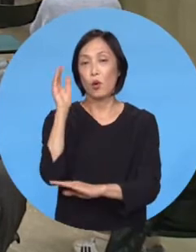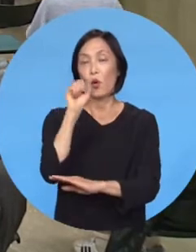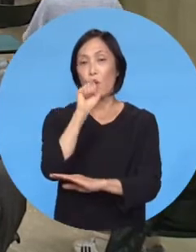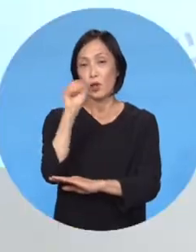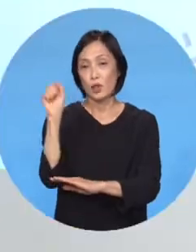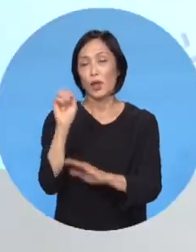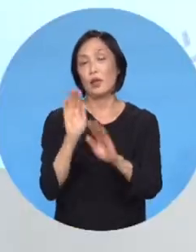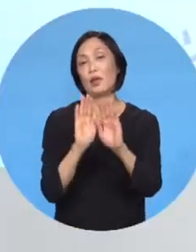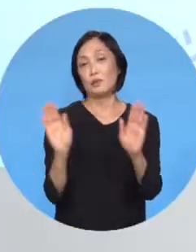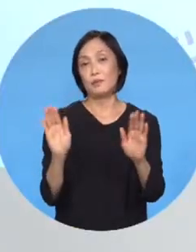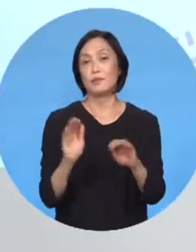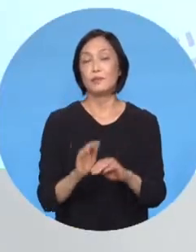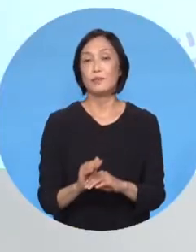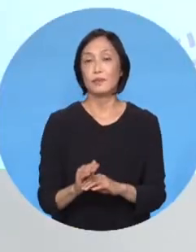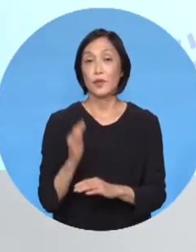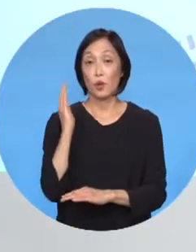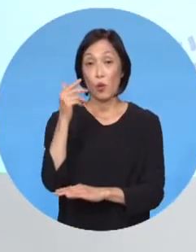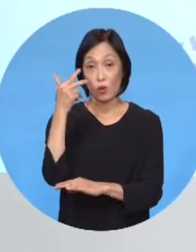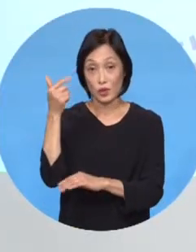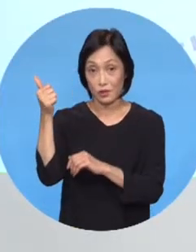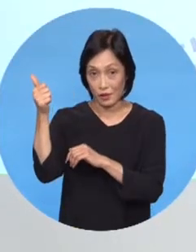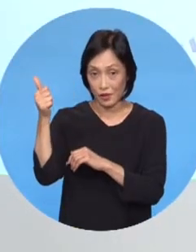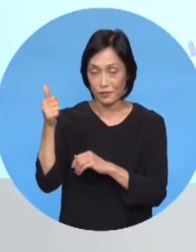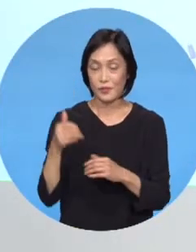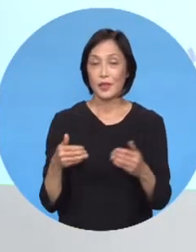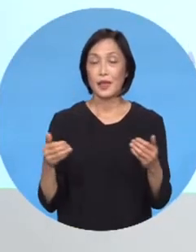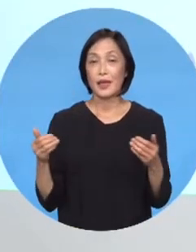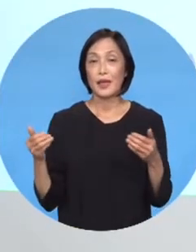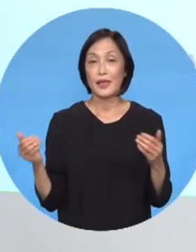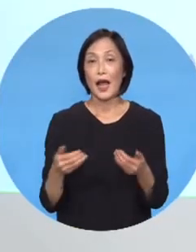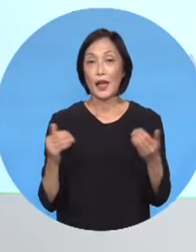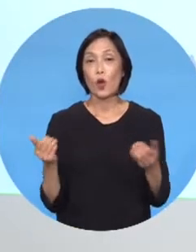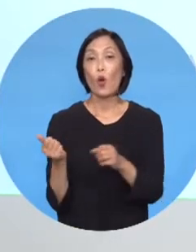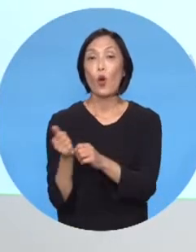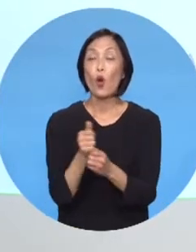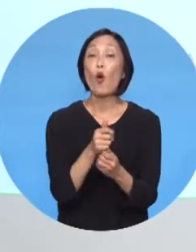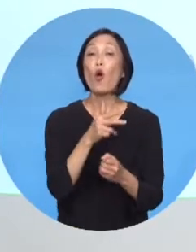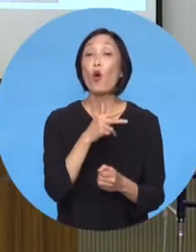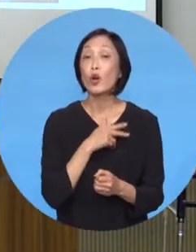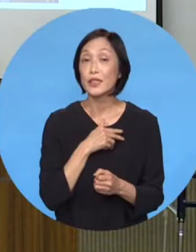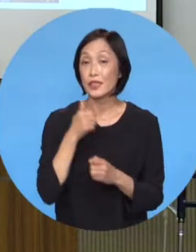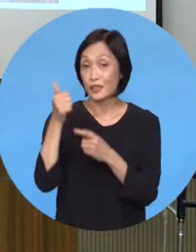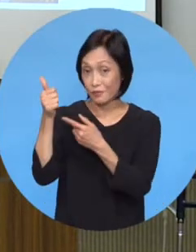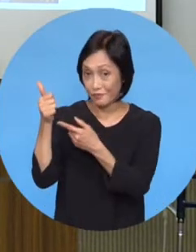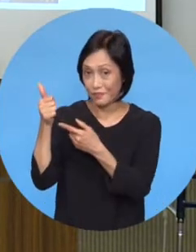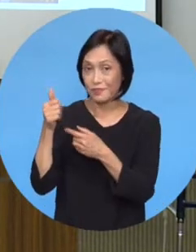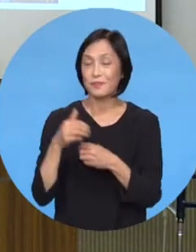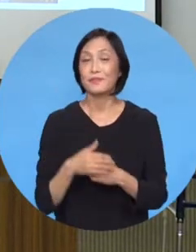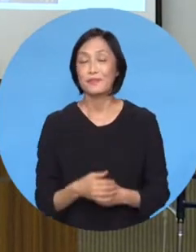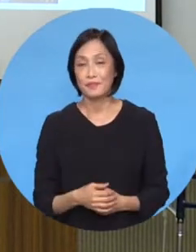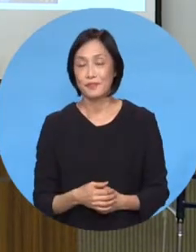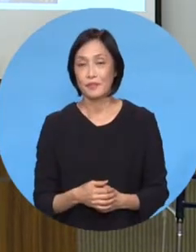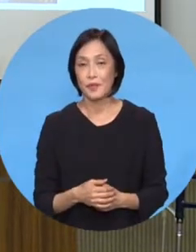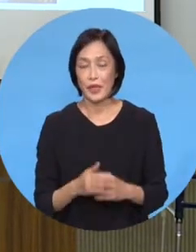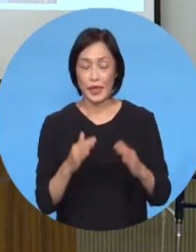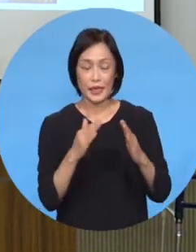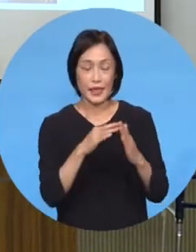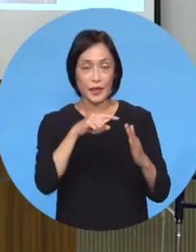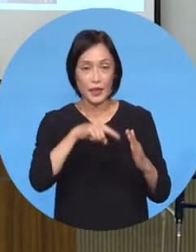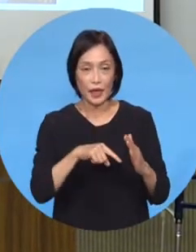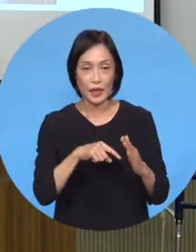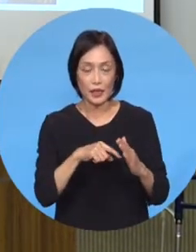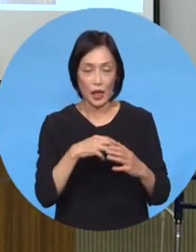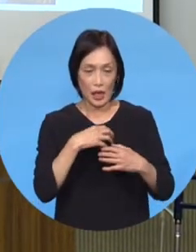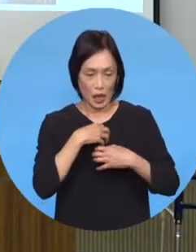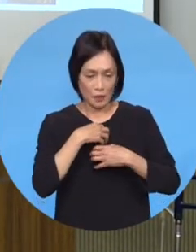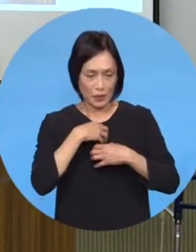。講師を務めたのは作業療法士の船谷俊明さん。家庭内の危険な場所